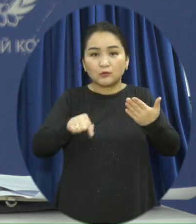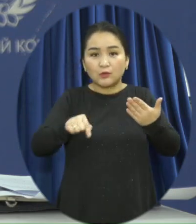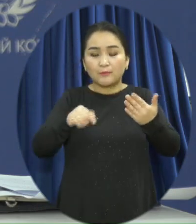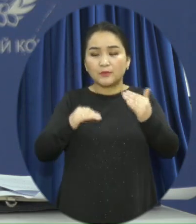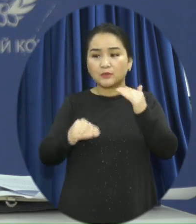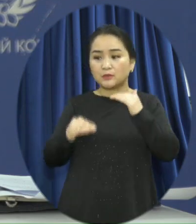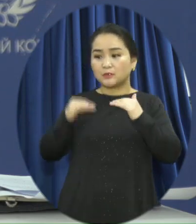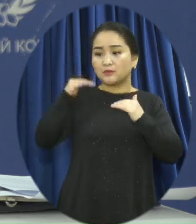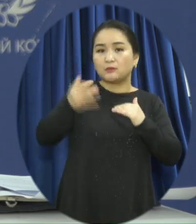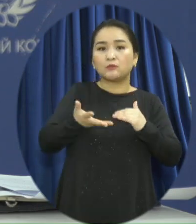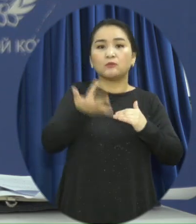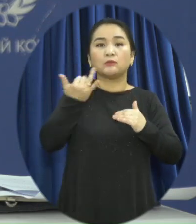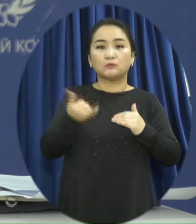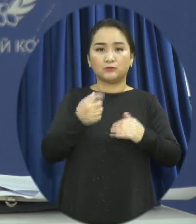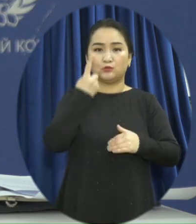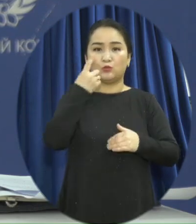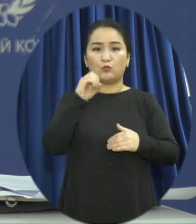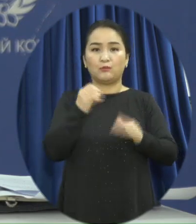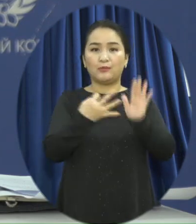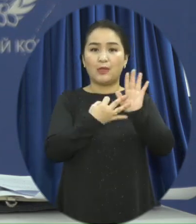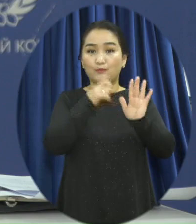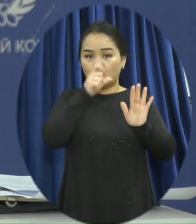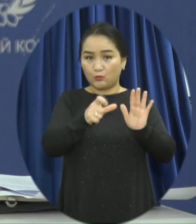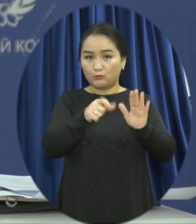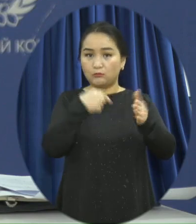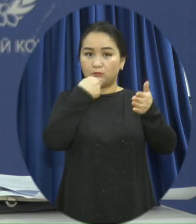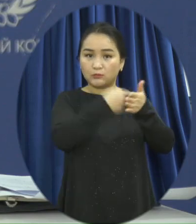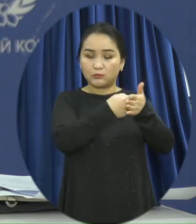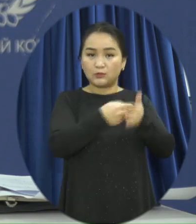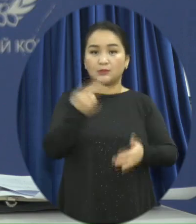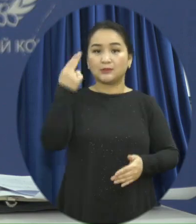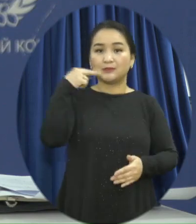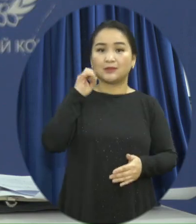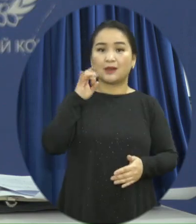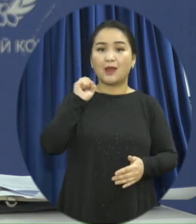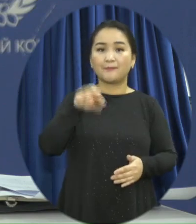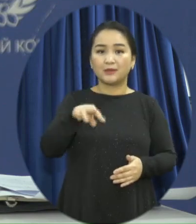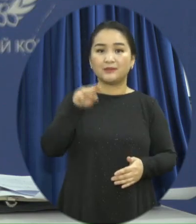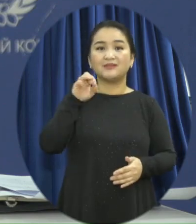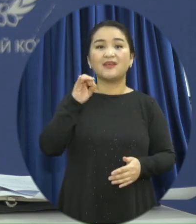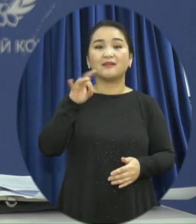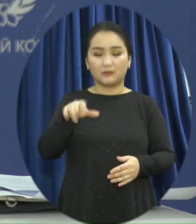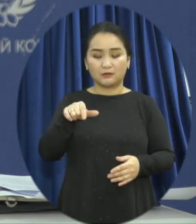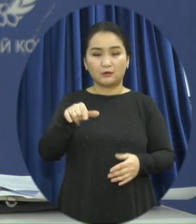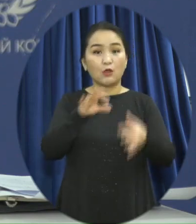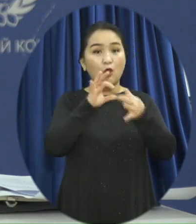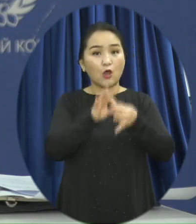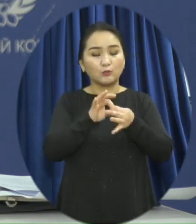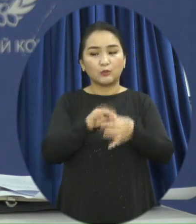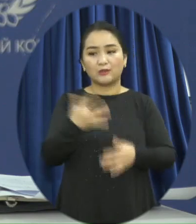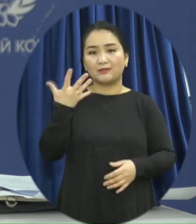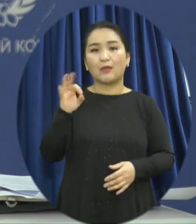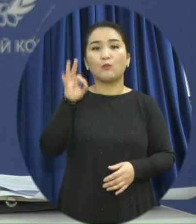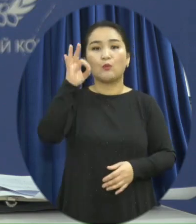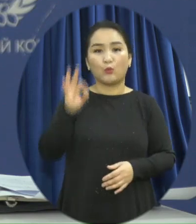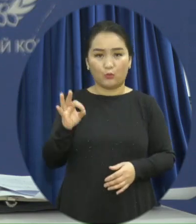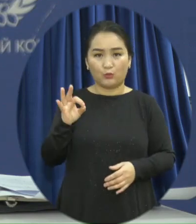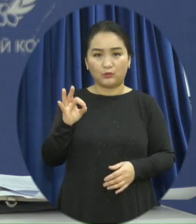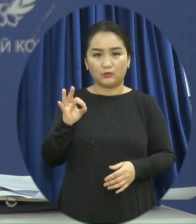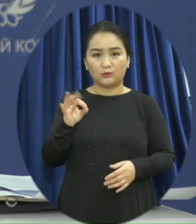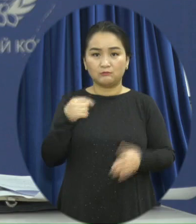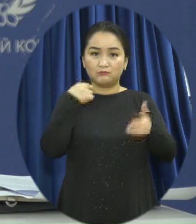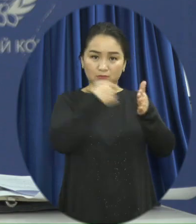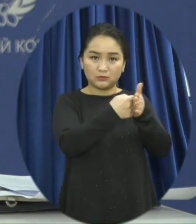буюу 108 тохиолдол бүртгэгдлээ. Тэгэхээр энэ дарамын театртай холбоотой тал хувийн бол 50% нь бүртгэгдэж байна. Тэнд одоо